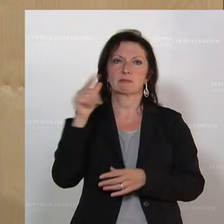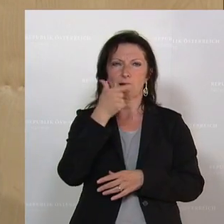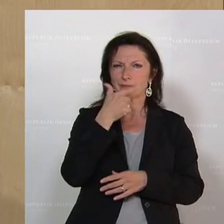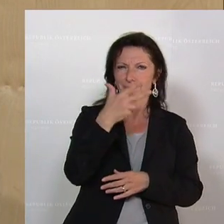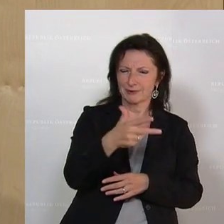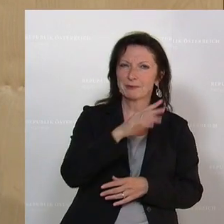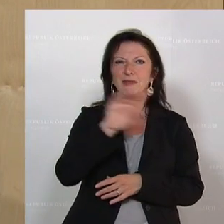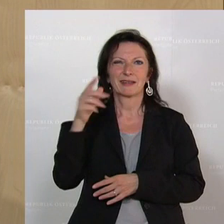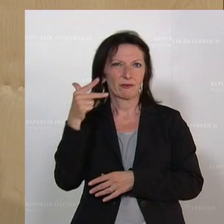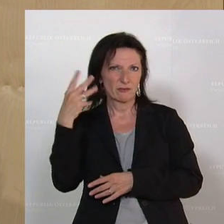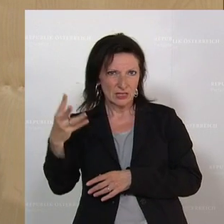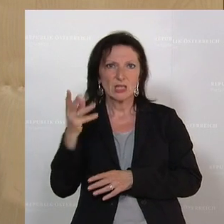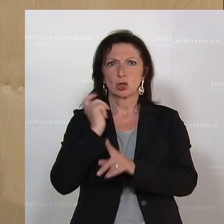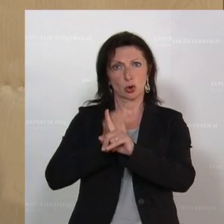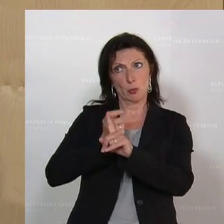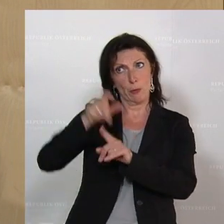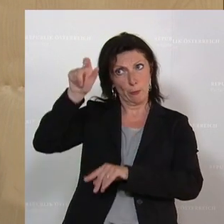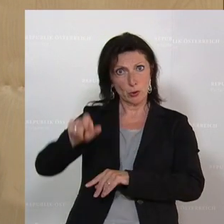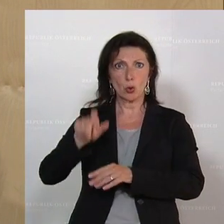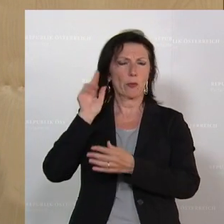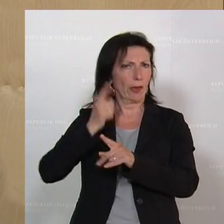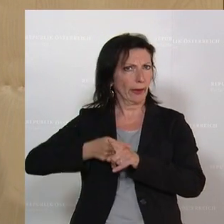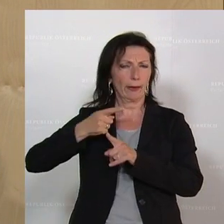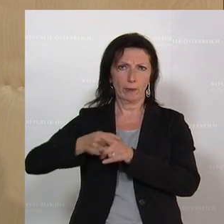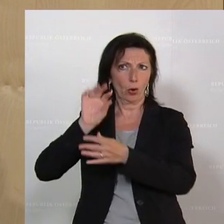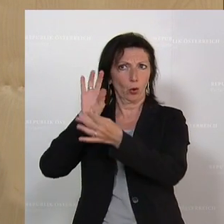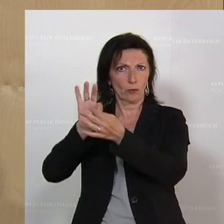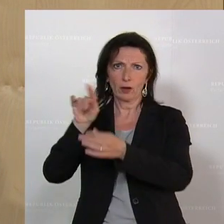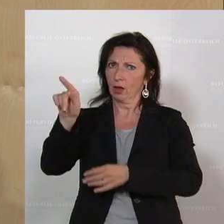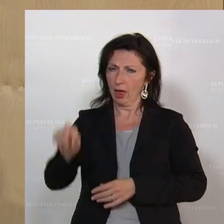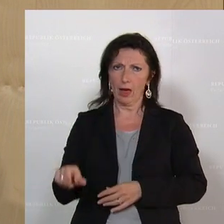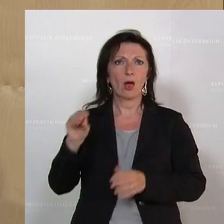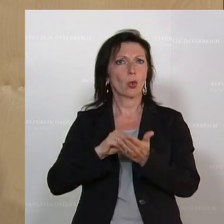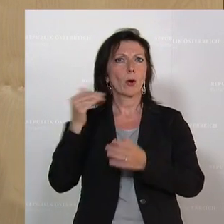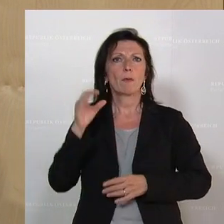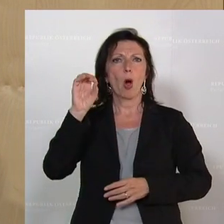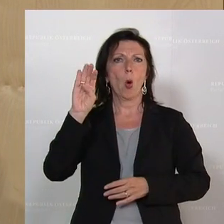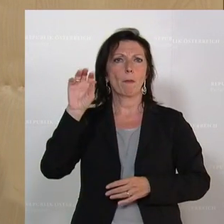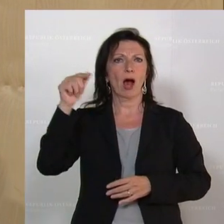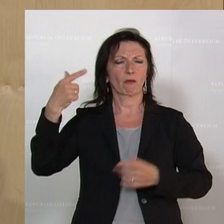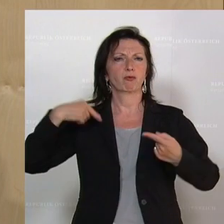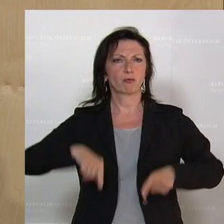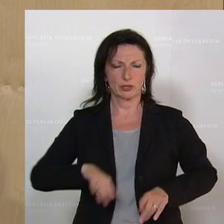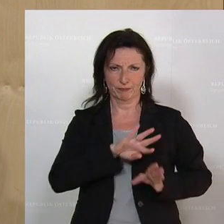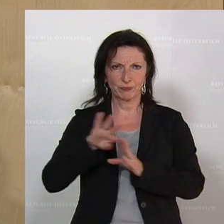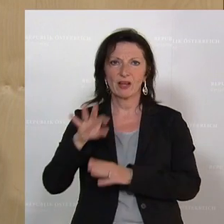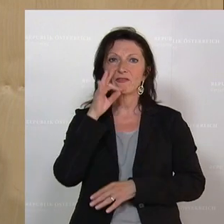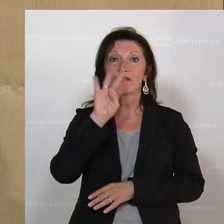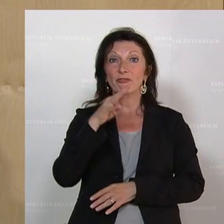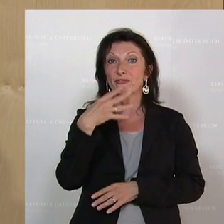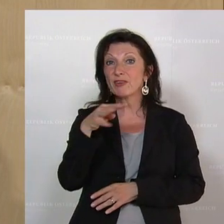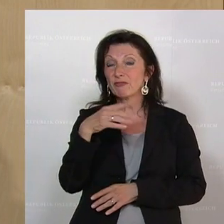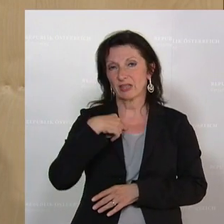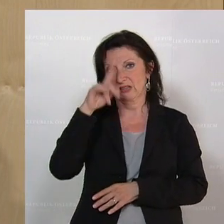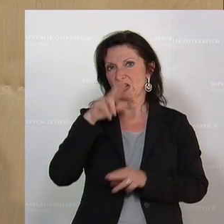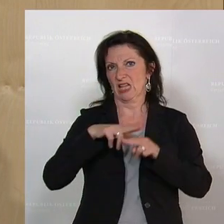vor in unregelmäßigen Abständen Kontakt. Er ist nach wie vor Vorstand in der ÖBAG. Zu Frage 44, ich weiß, dass